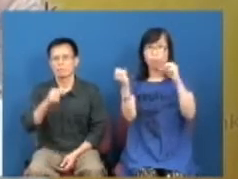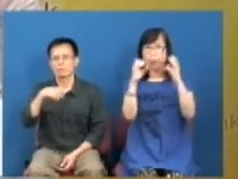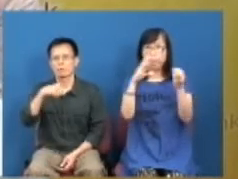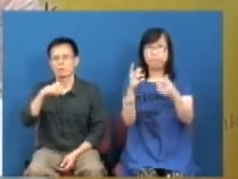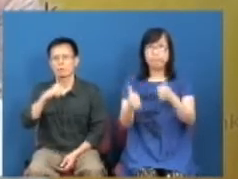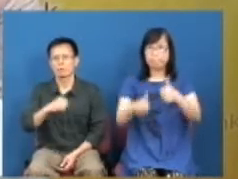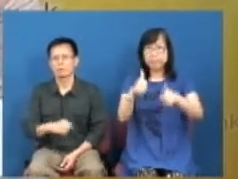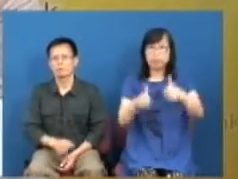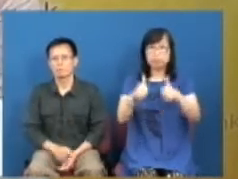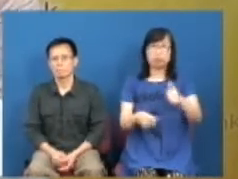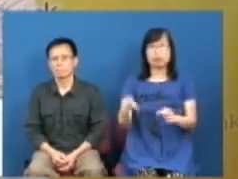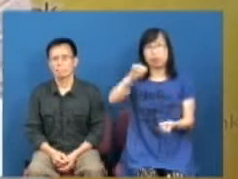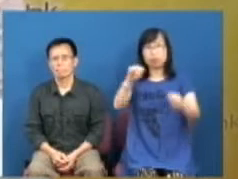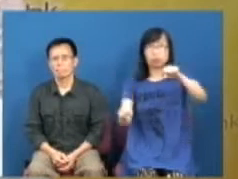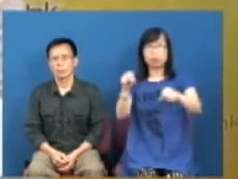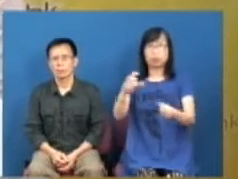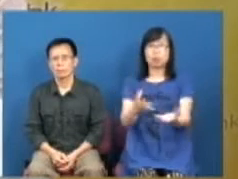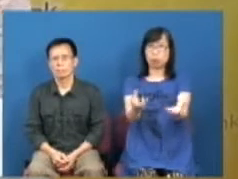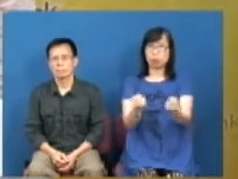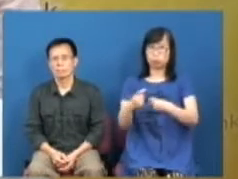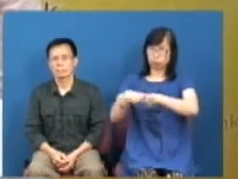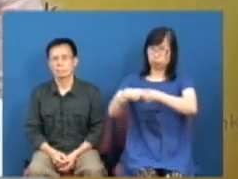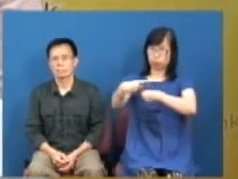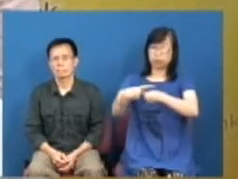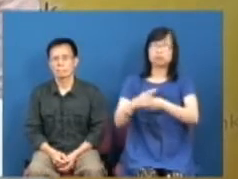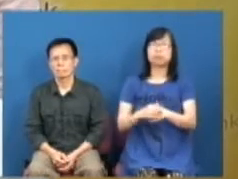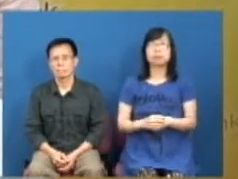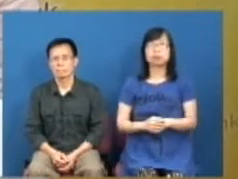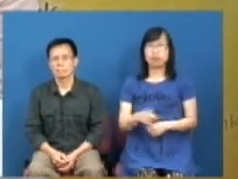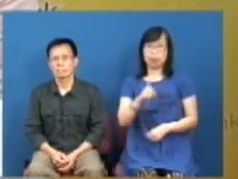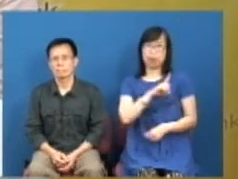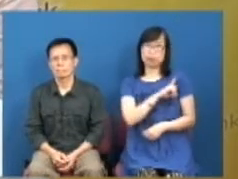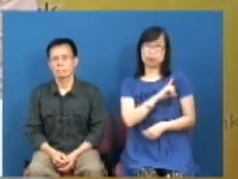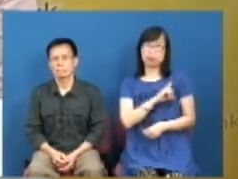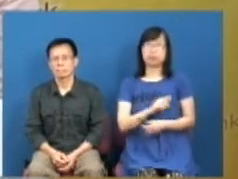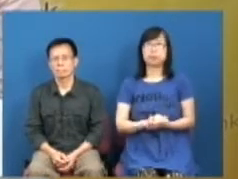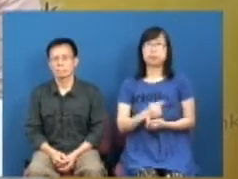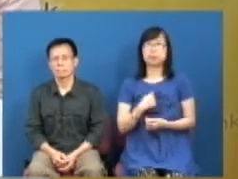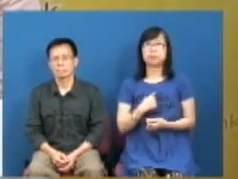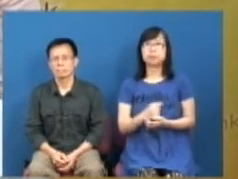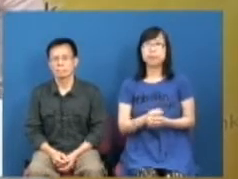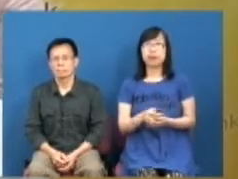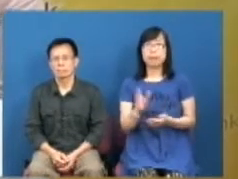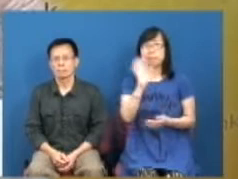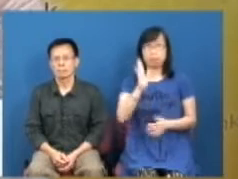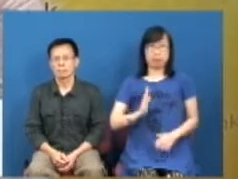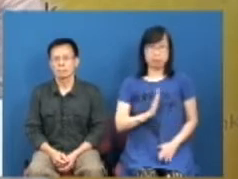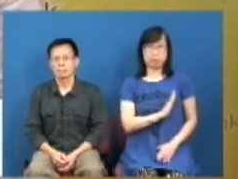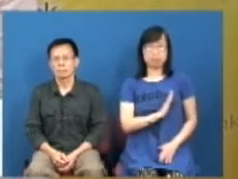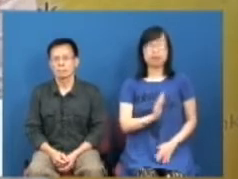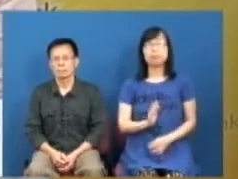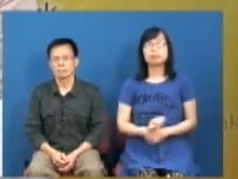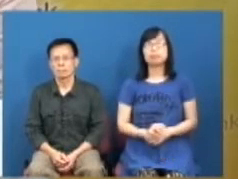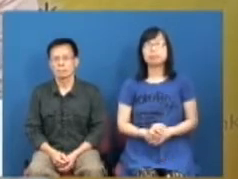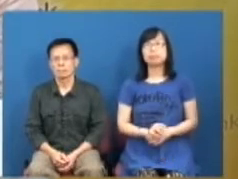科技大學咧，亦都係攞咗冠軍嘅。咁所以我自己都唔係話即係偏唔偏心啦，但我自